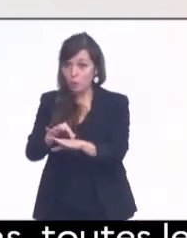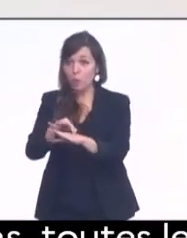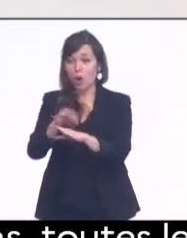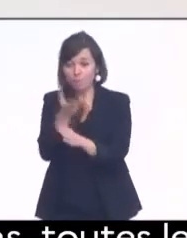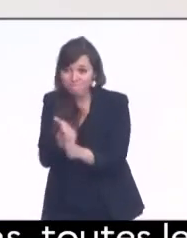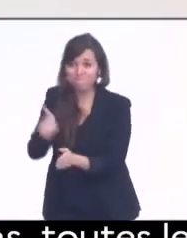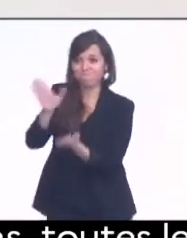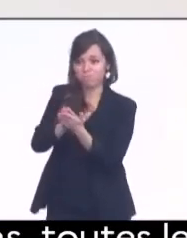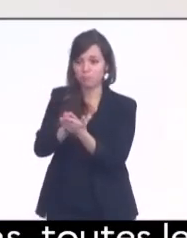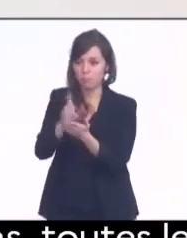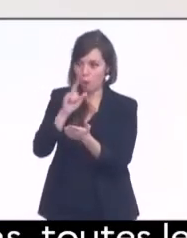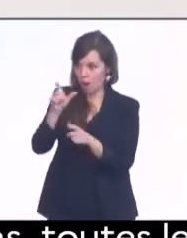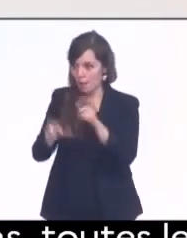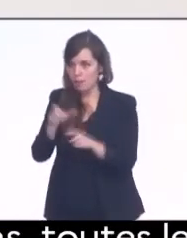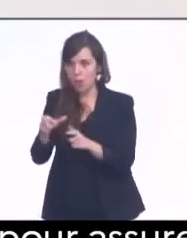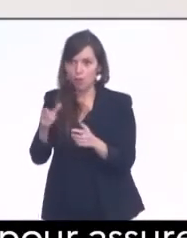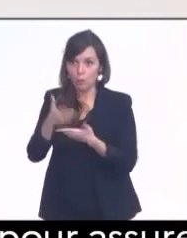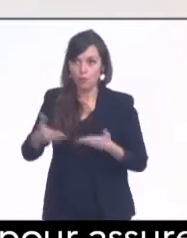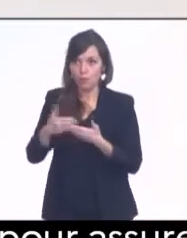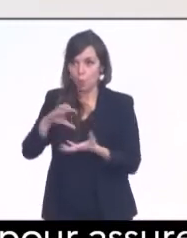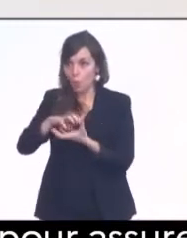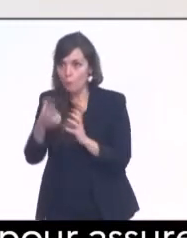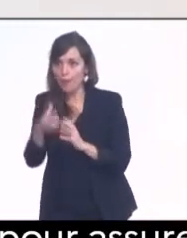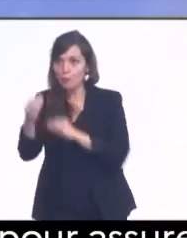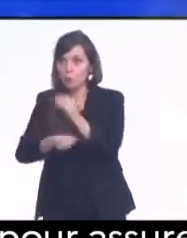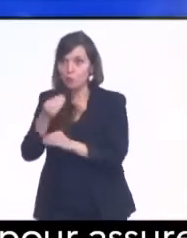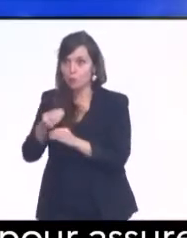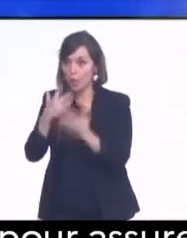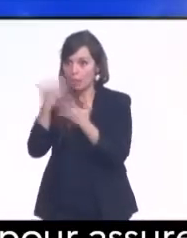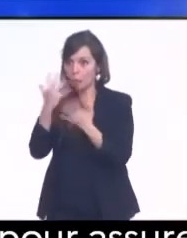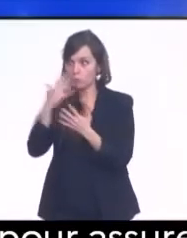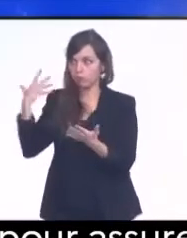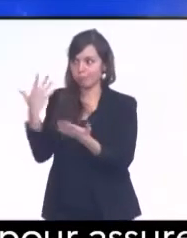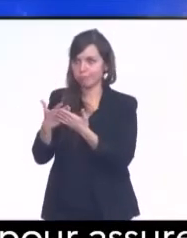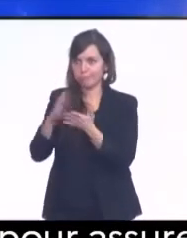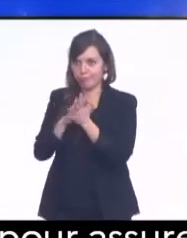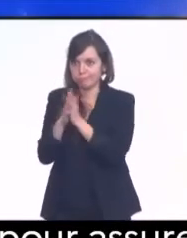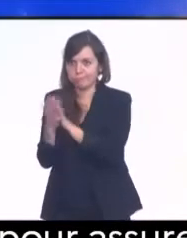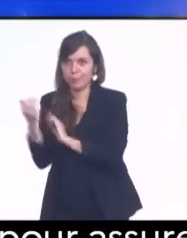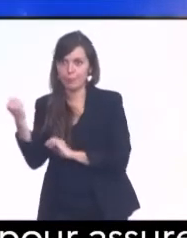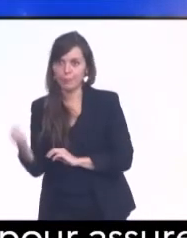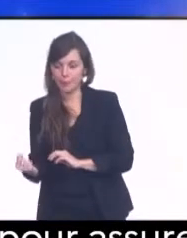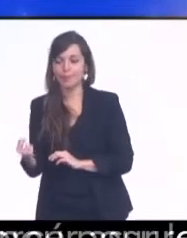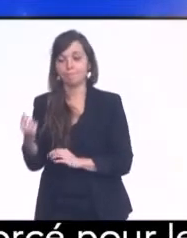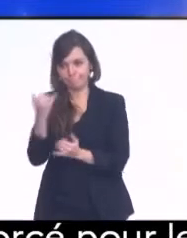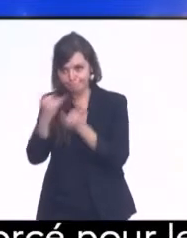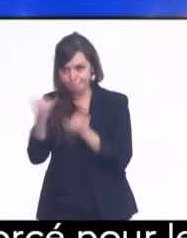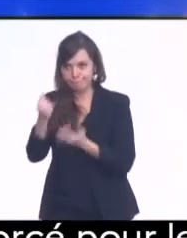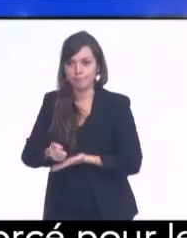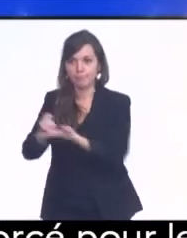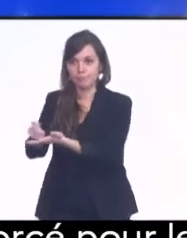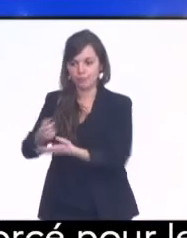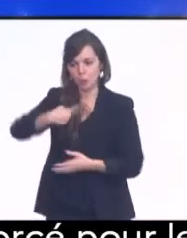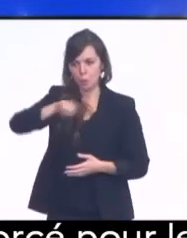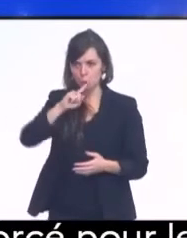plus complexes ou les troubles aggravés durant tous ces mois. C'est pour ça que nous sommes extrêmement sensibles à accompagner